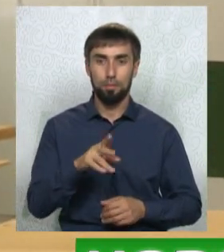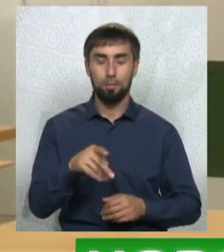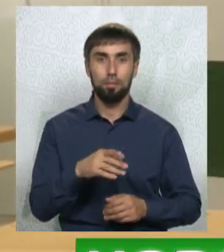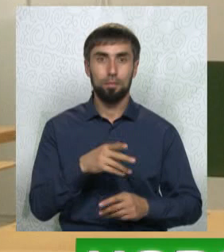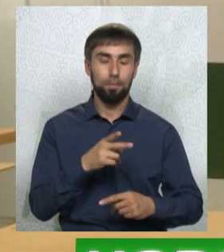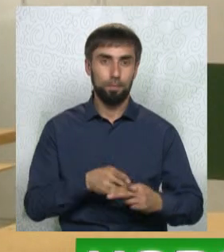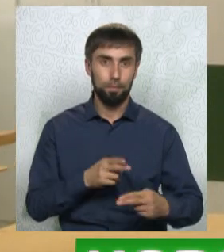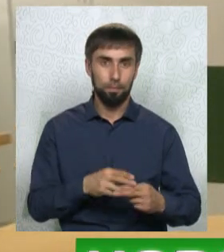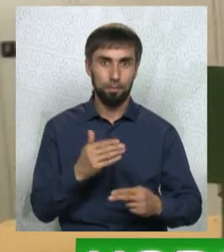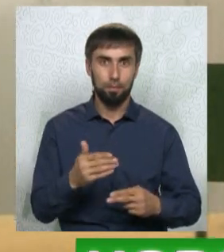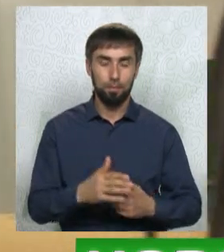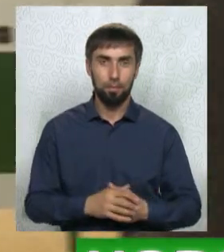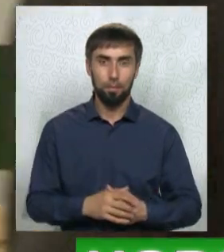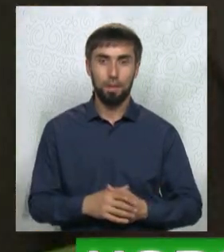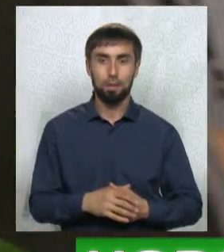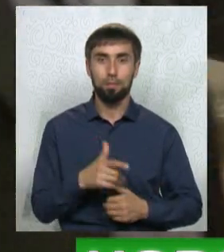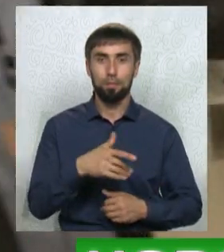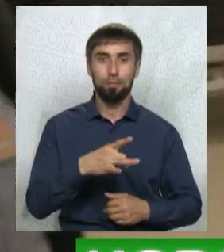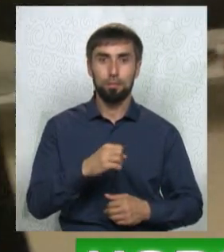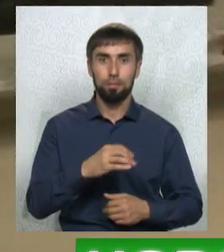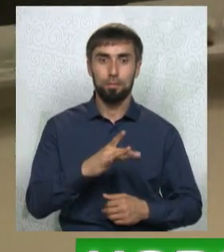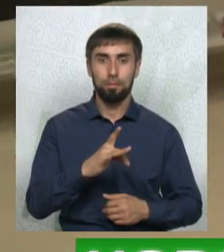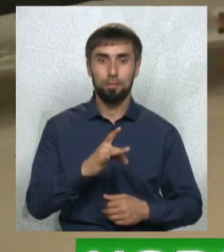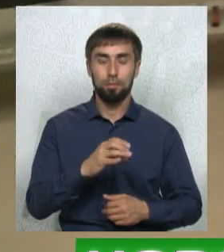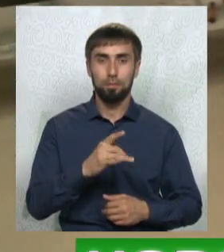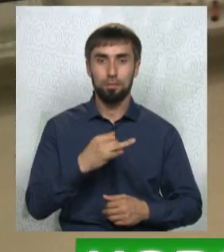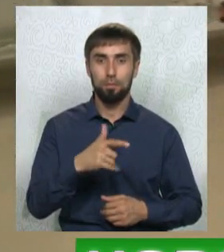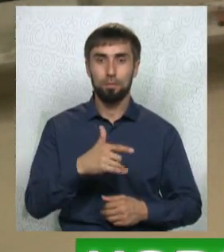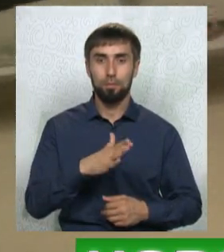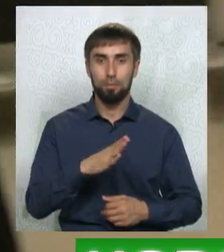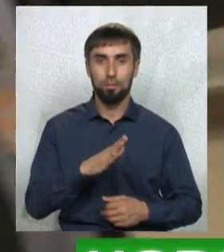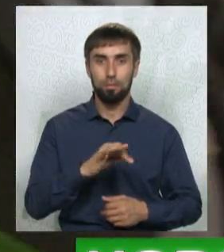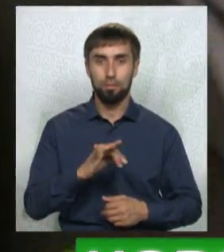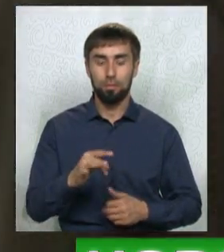металлу. Этот у нас гравировочный, по металлу гровер